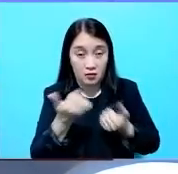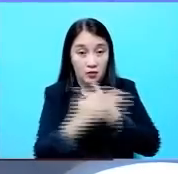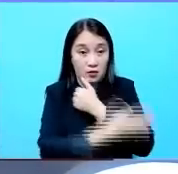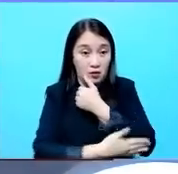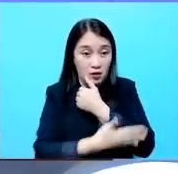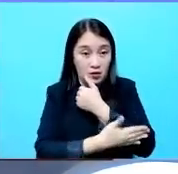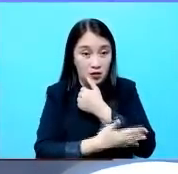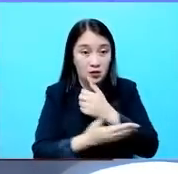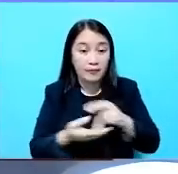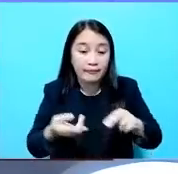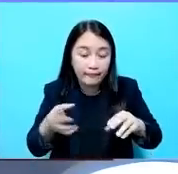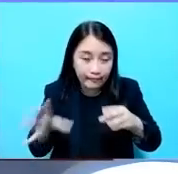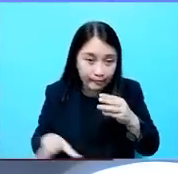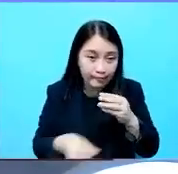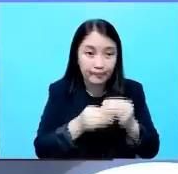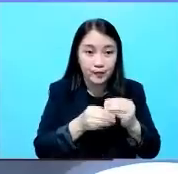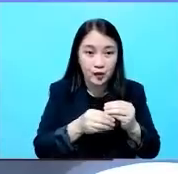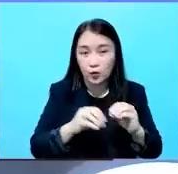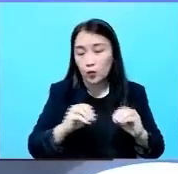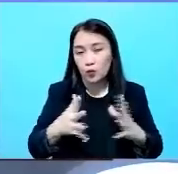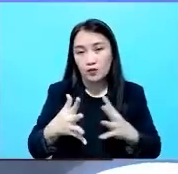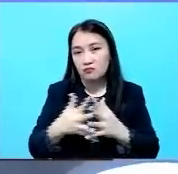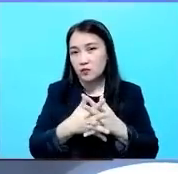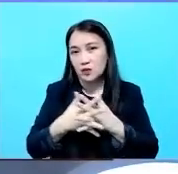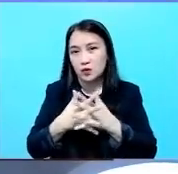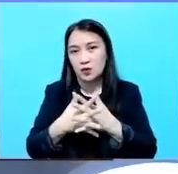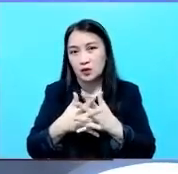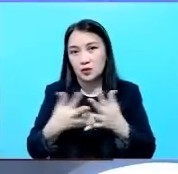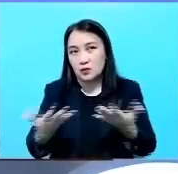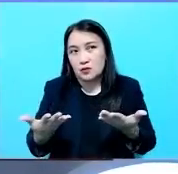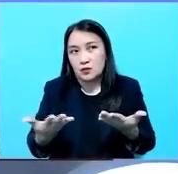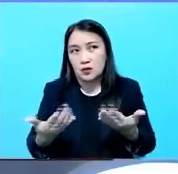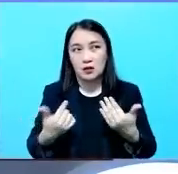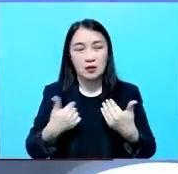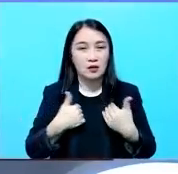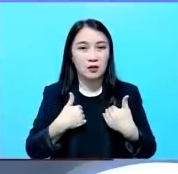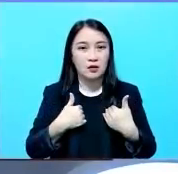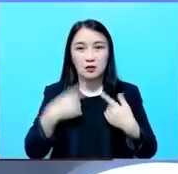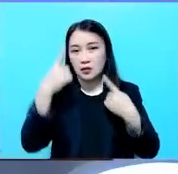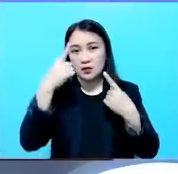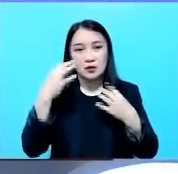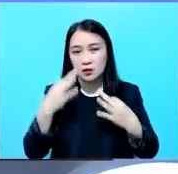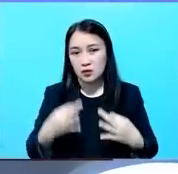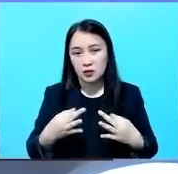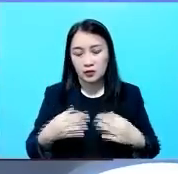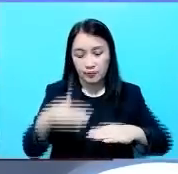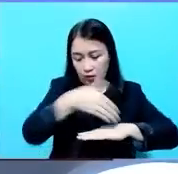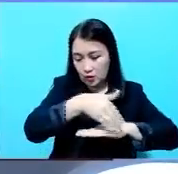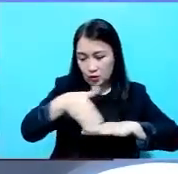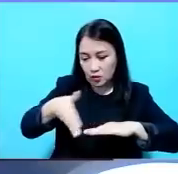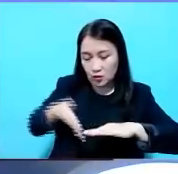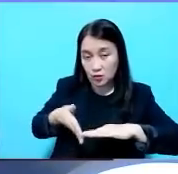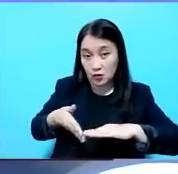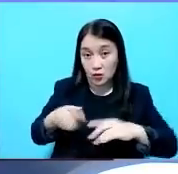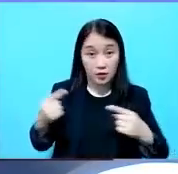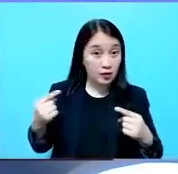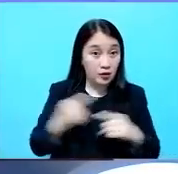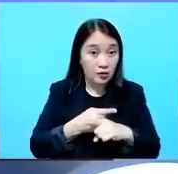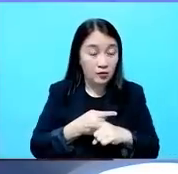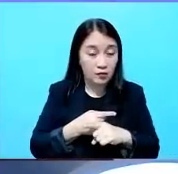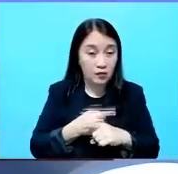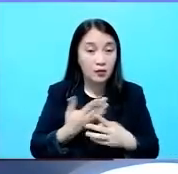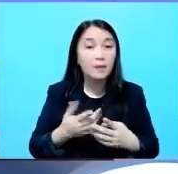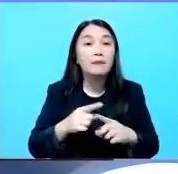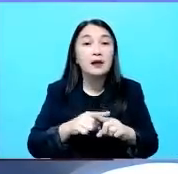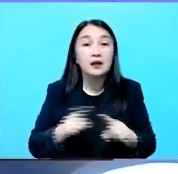walang posisyon ang US pagdating sa away ng mga bansa sa teritoryo or territorial disputes. Mukhang ang posisyon ng